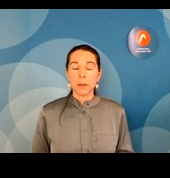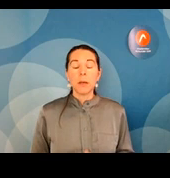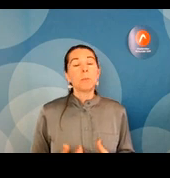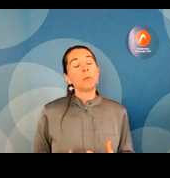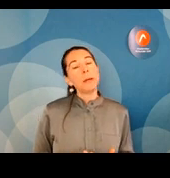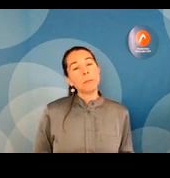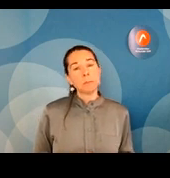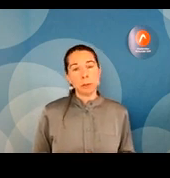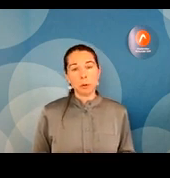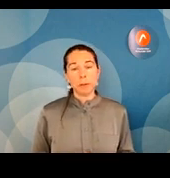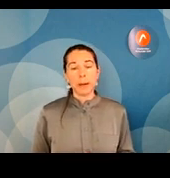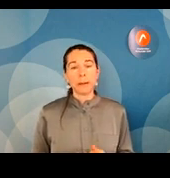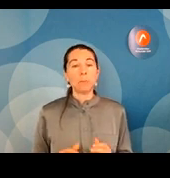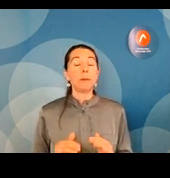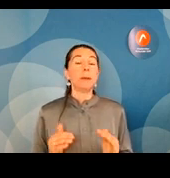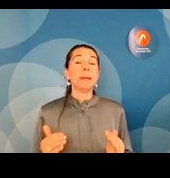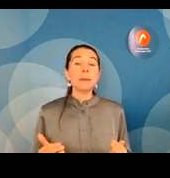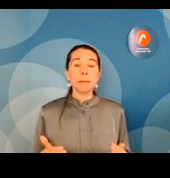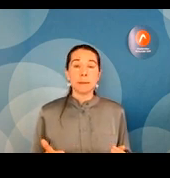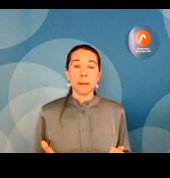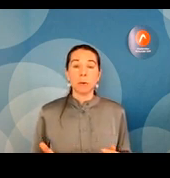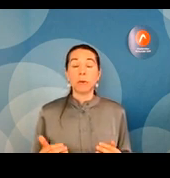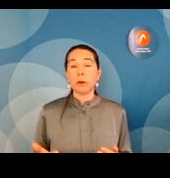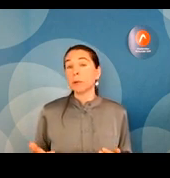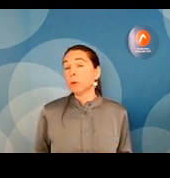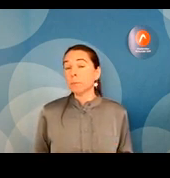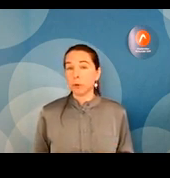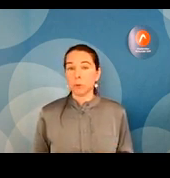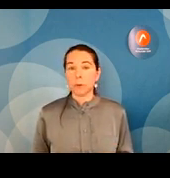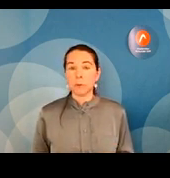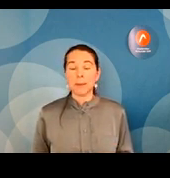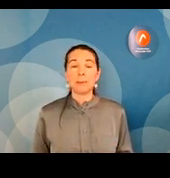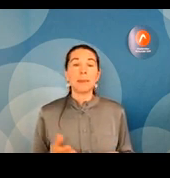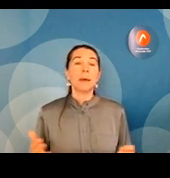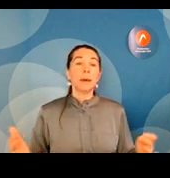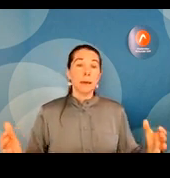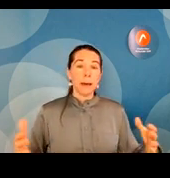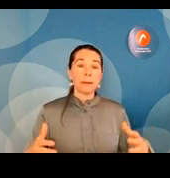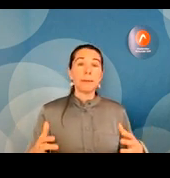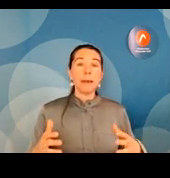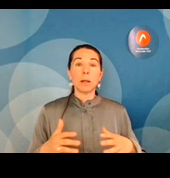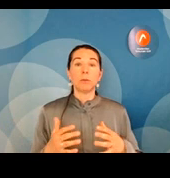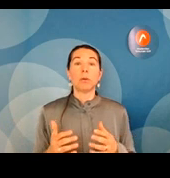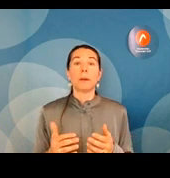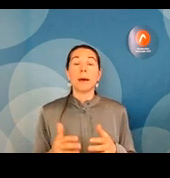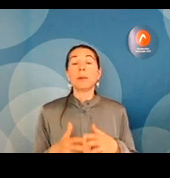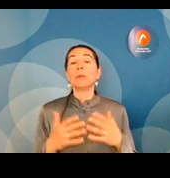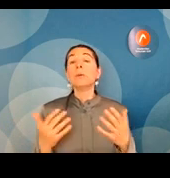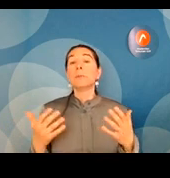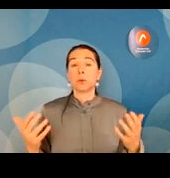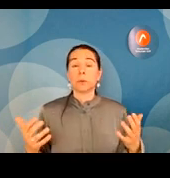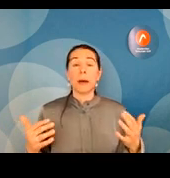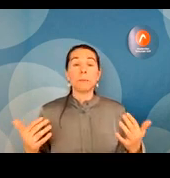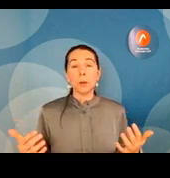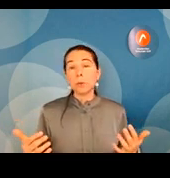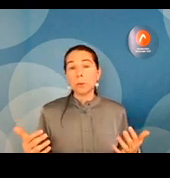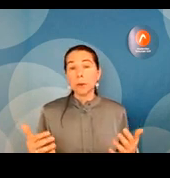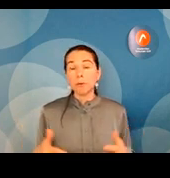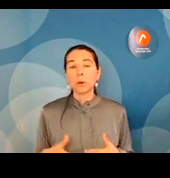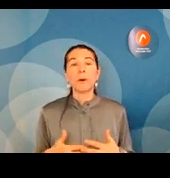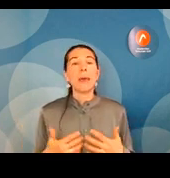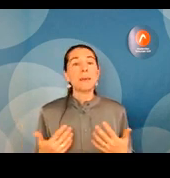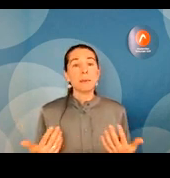vara. Problemet med normer är när de blir begränsade och gör att de personer som inte är en del av normerna, att de personer